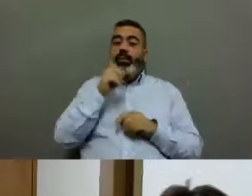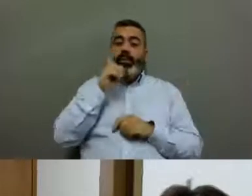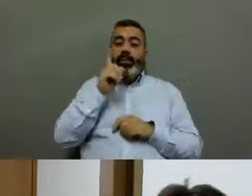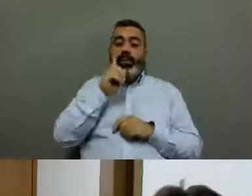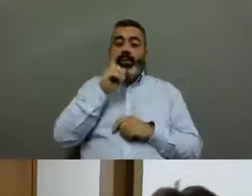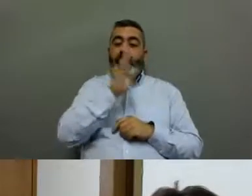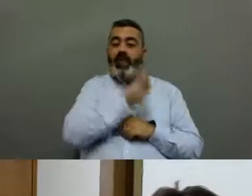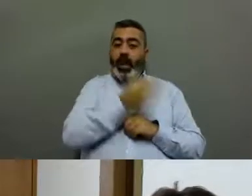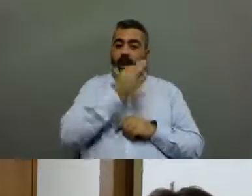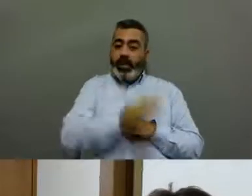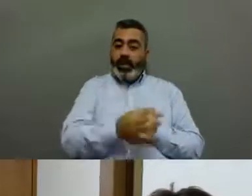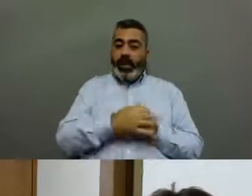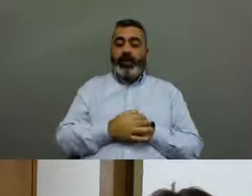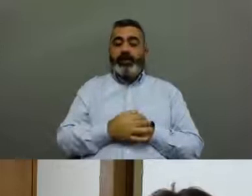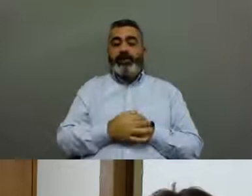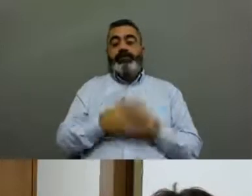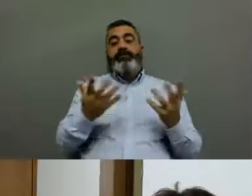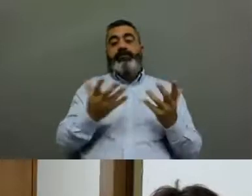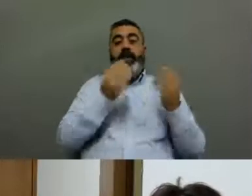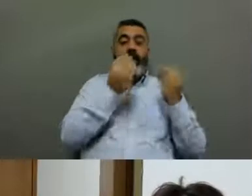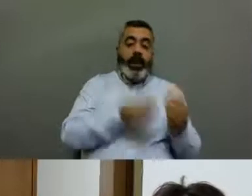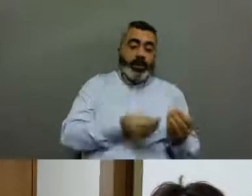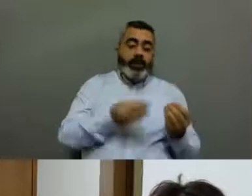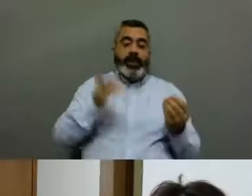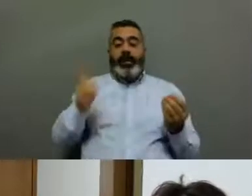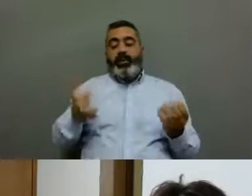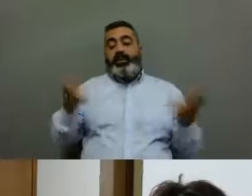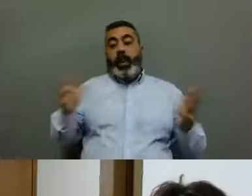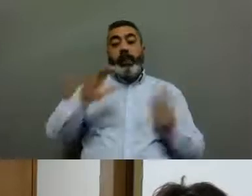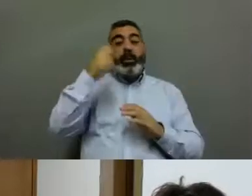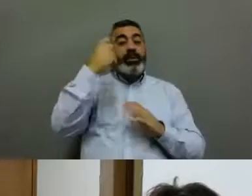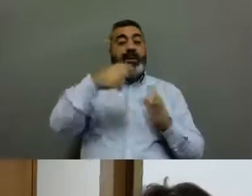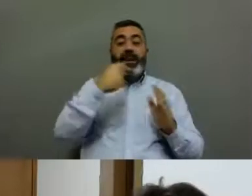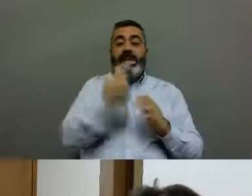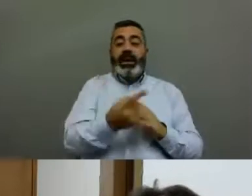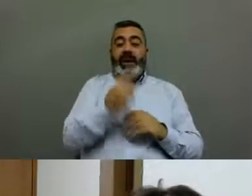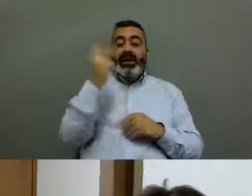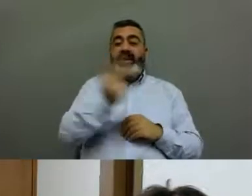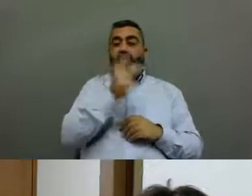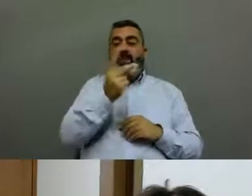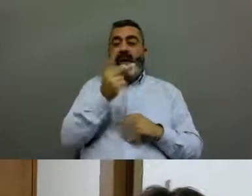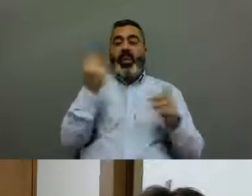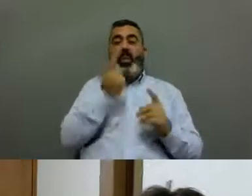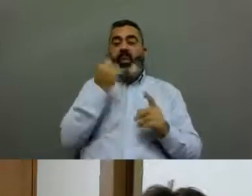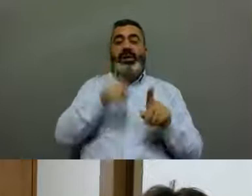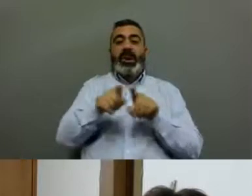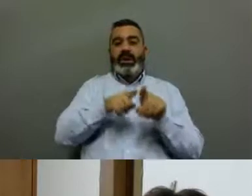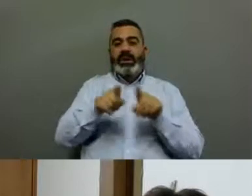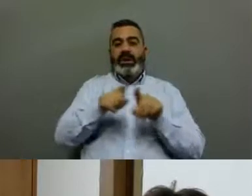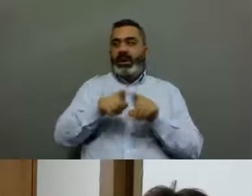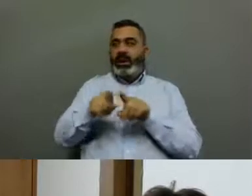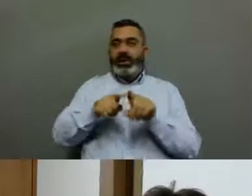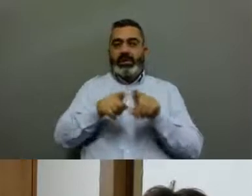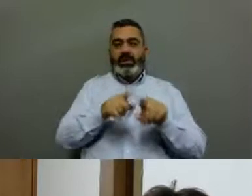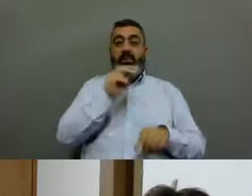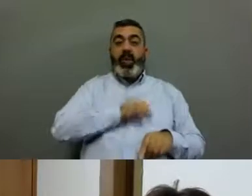Βλάχου. Καλώς ή κακώς, όπως αναφέρθηκε και στην πρώτη ταινία, ζούμε σε μια κοινωνία που είναι βασισμένη σε σχέσεις και σε προνόμια.